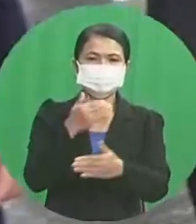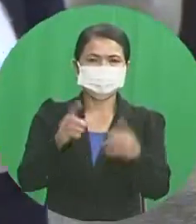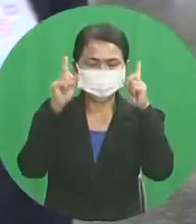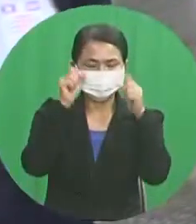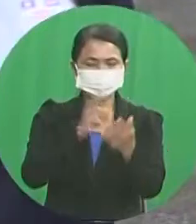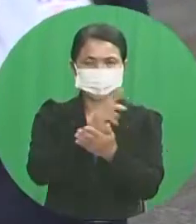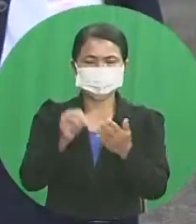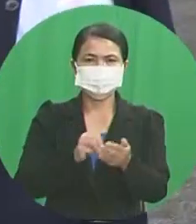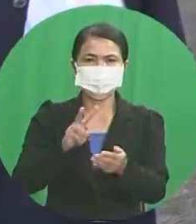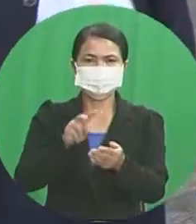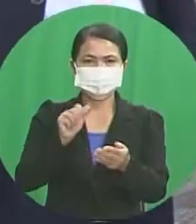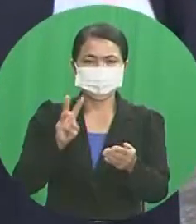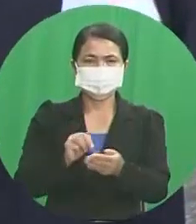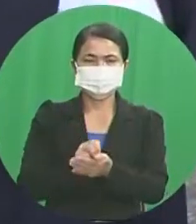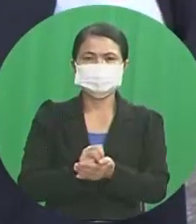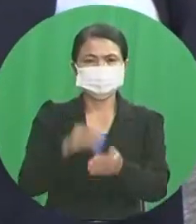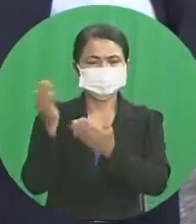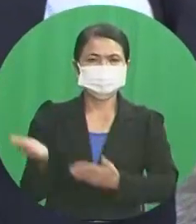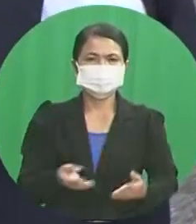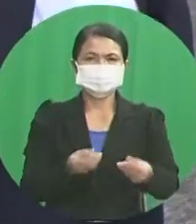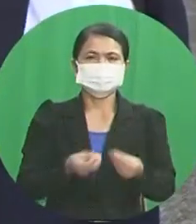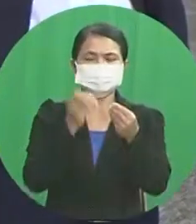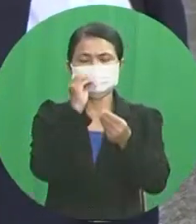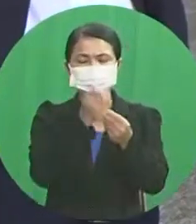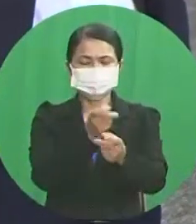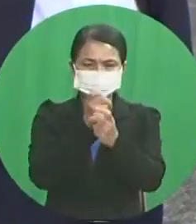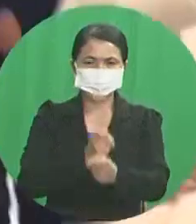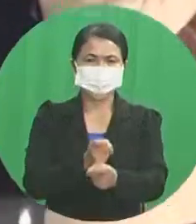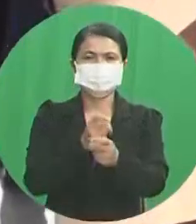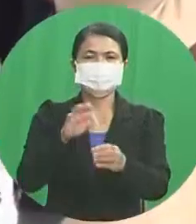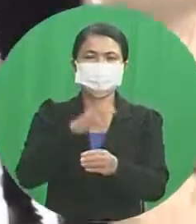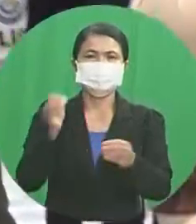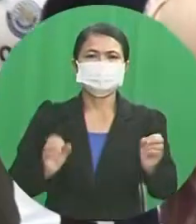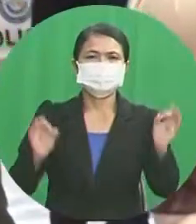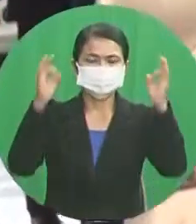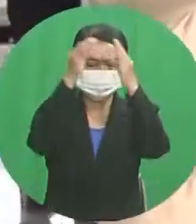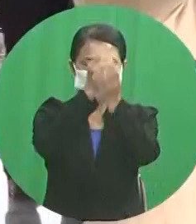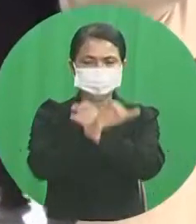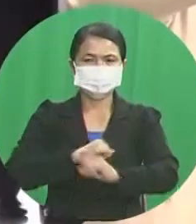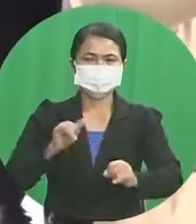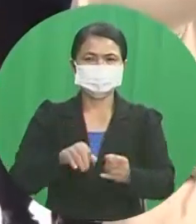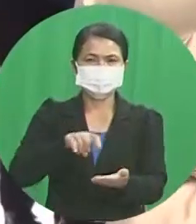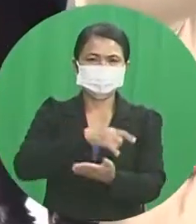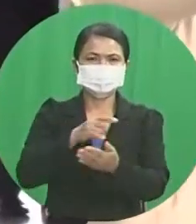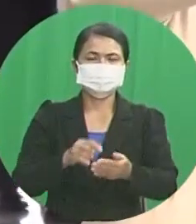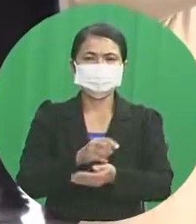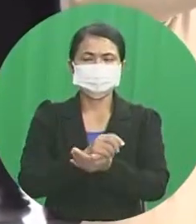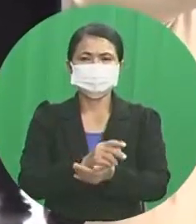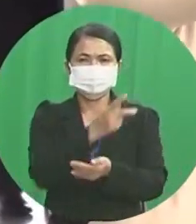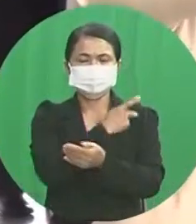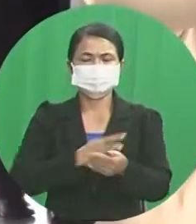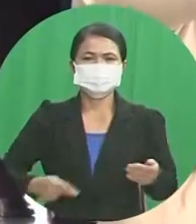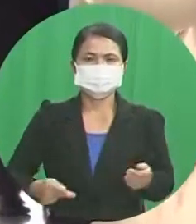កឧត្តមបណ្ឌិតផនខំវិផាវ៉ាន់បានអញ្ជើញដាក់កម្រងផ្កាគោរពវិញ្ញាណក្ខន្ធនៅវិមានឯករាជ្យនិងនៅមណ្ឌបព្រះករុណាព្រះបាទ